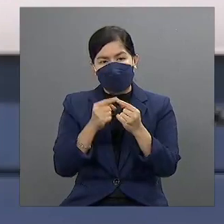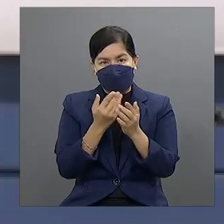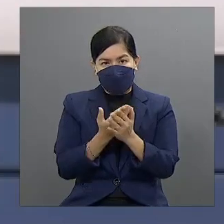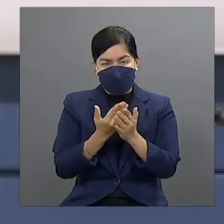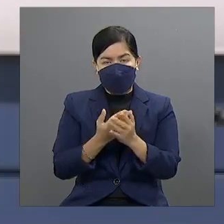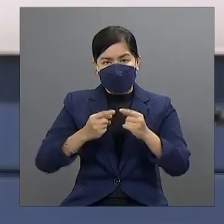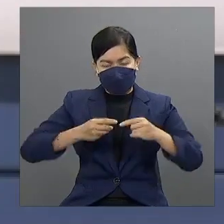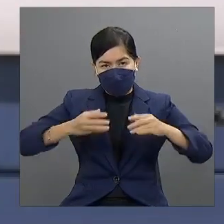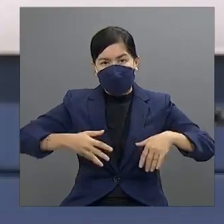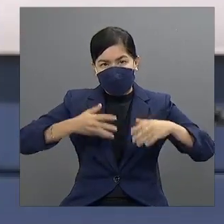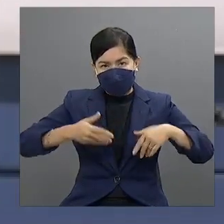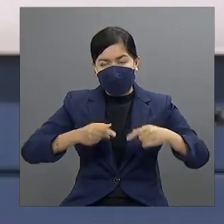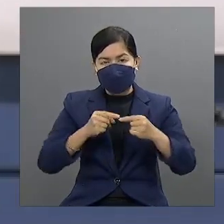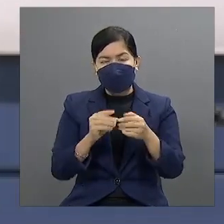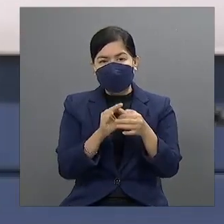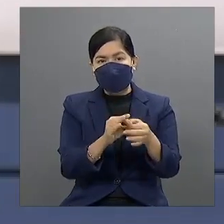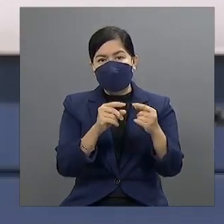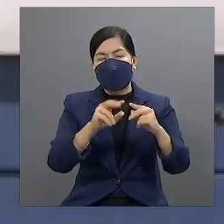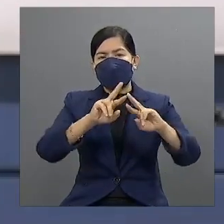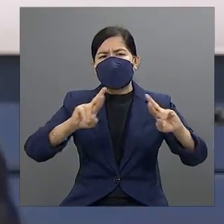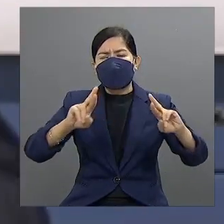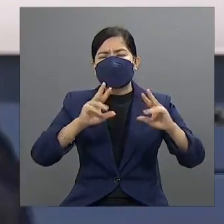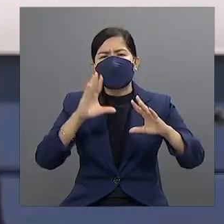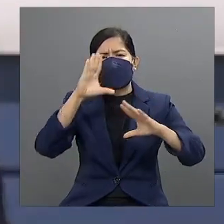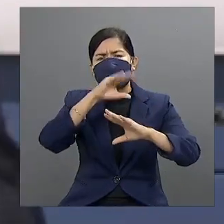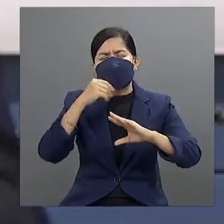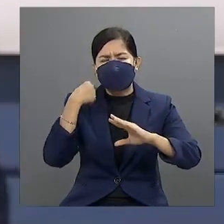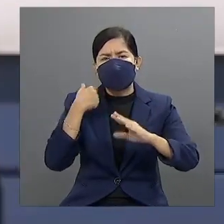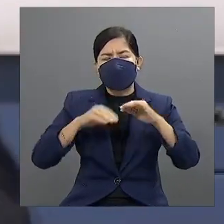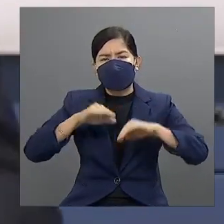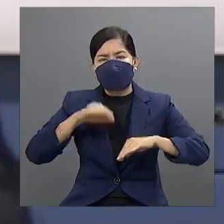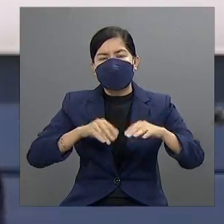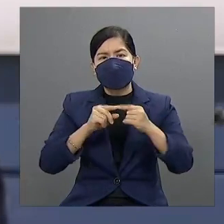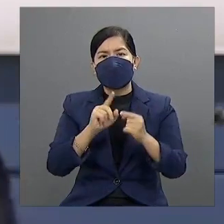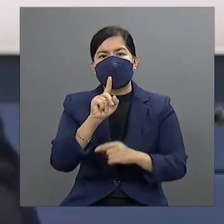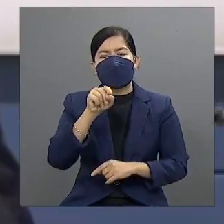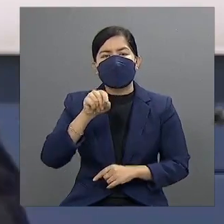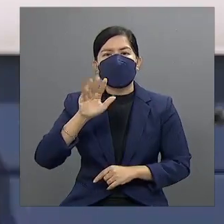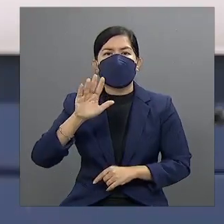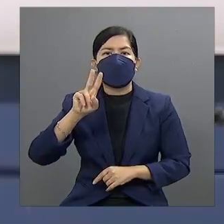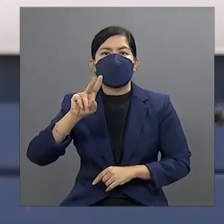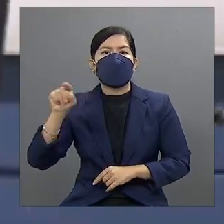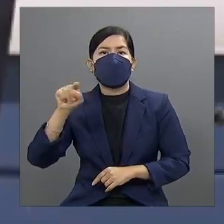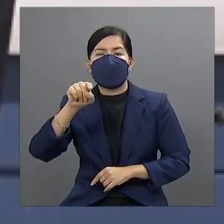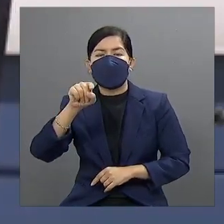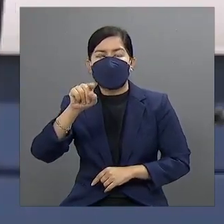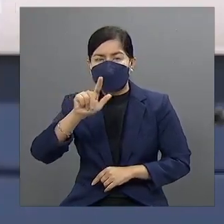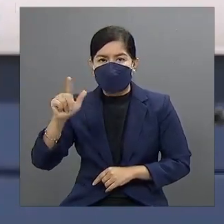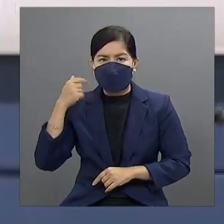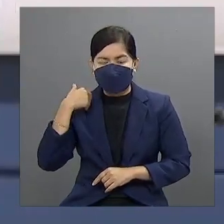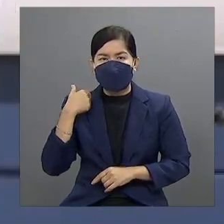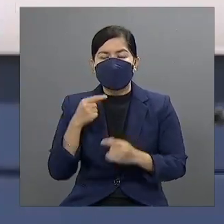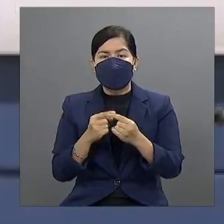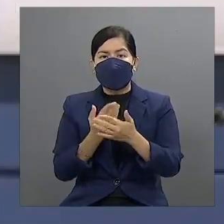กลางคืนเนี่ยประมาณ 2.5 แสนล้านนะครับซึ่งเป็นทั้งค่าจ้างนักดนตรีค่าอาหารนะครับหรือว่